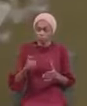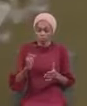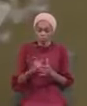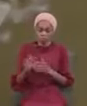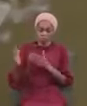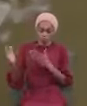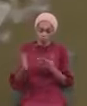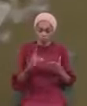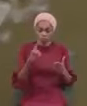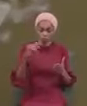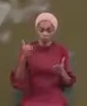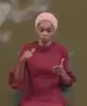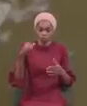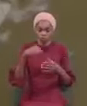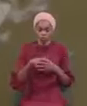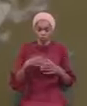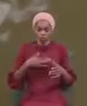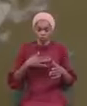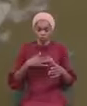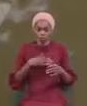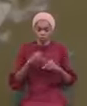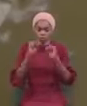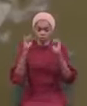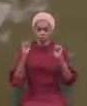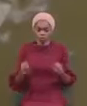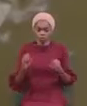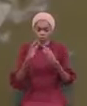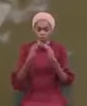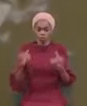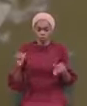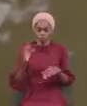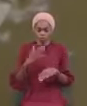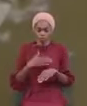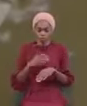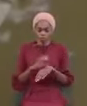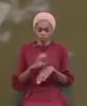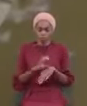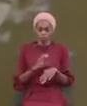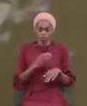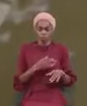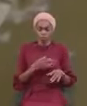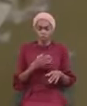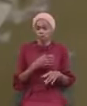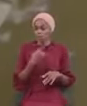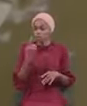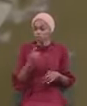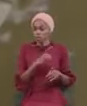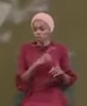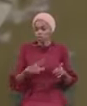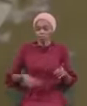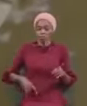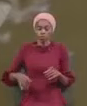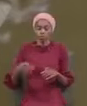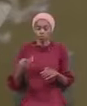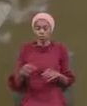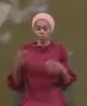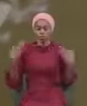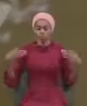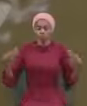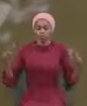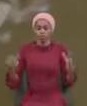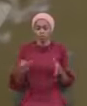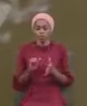mettez-moi de la sorte à l'épreuve l'éternel des armé et vous verrez si je n'ouvre pas pour vous les éclus